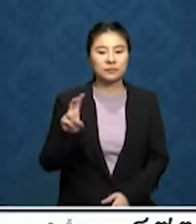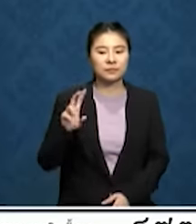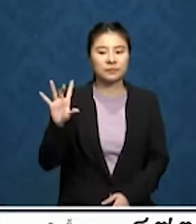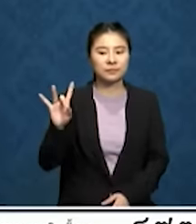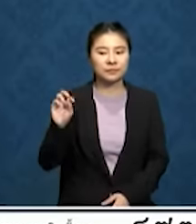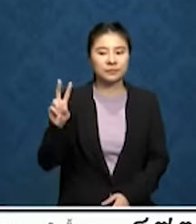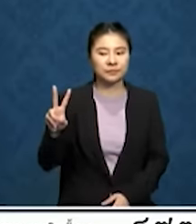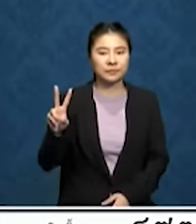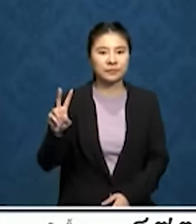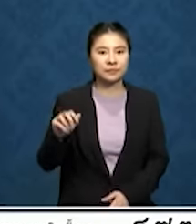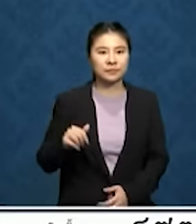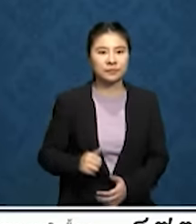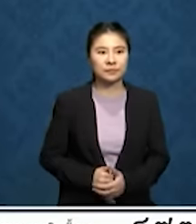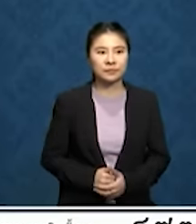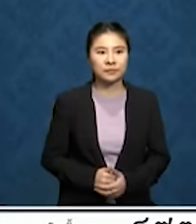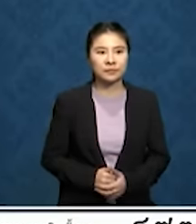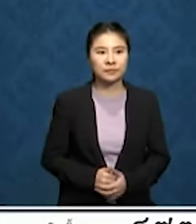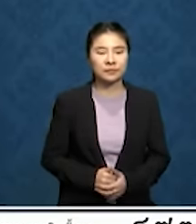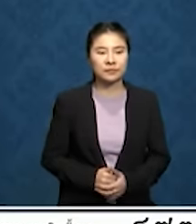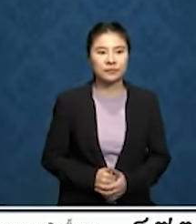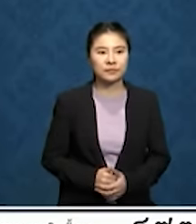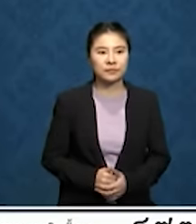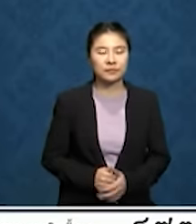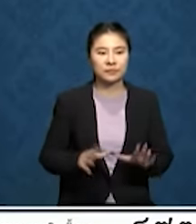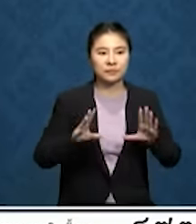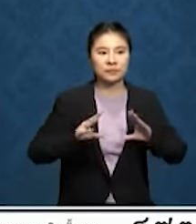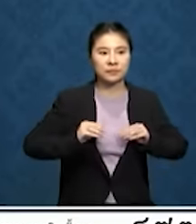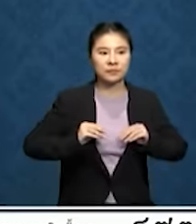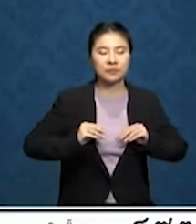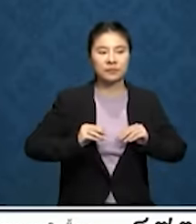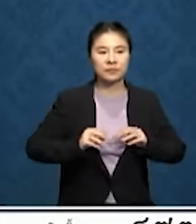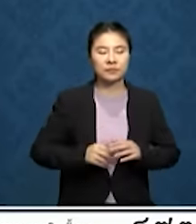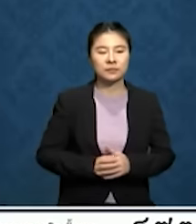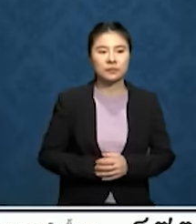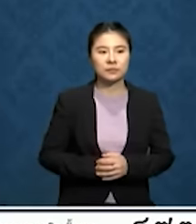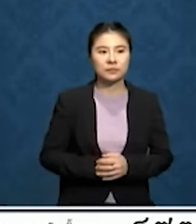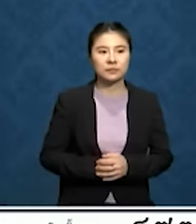282นายมนเทียนสงประชา เห็นชอบครับ